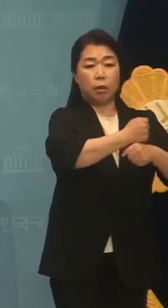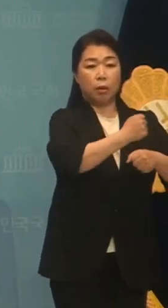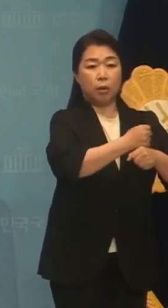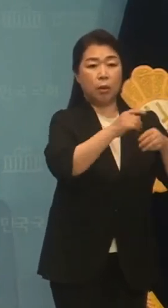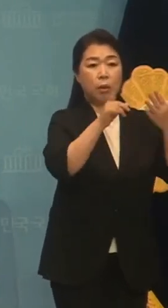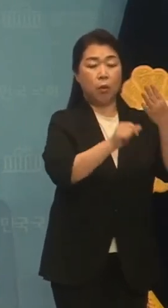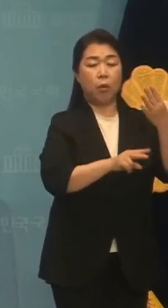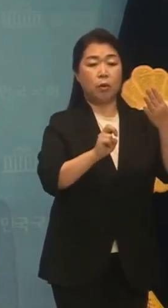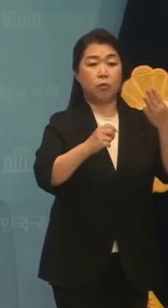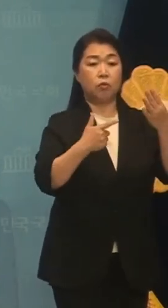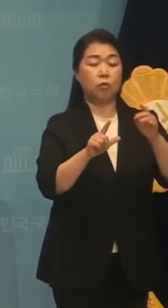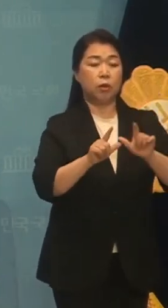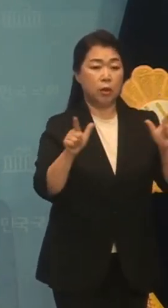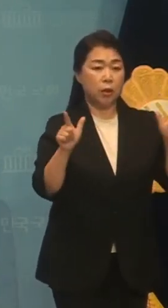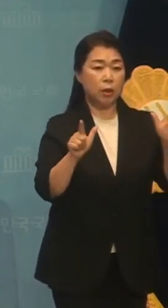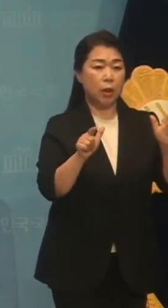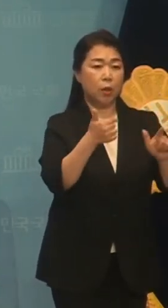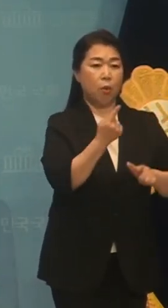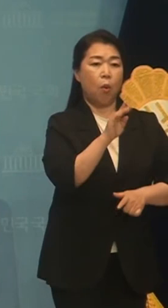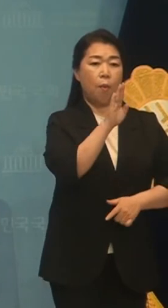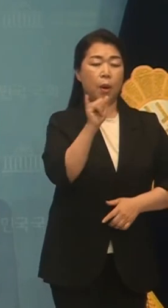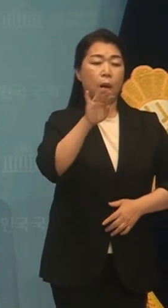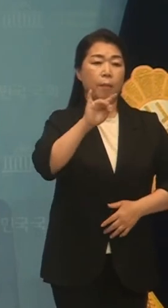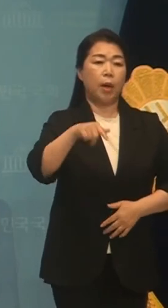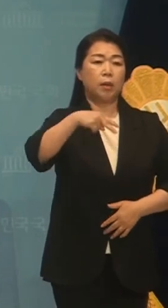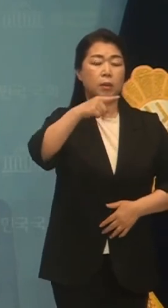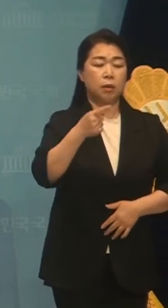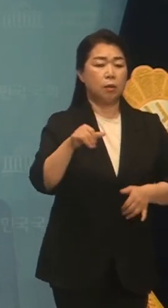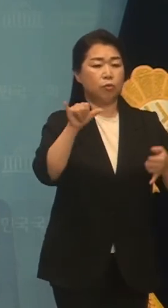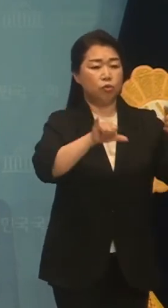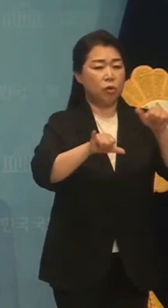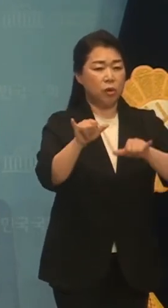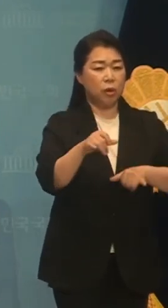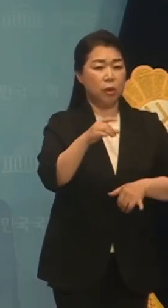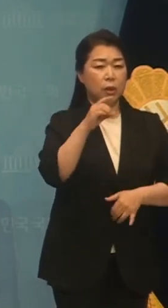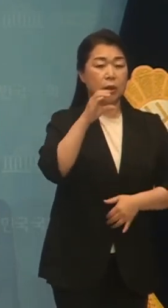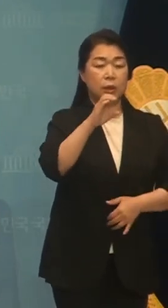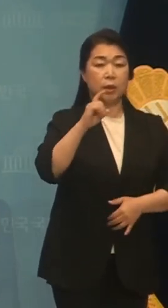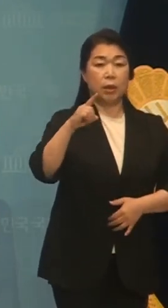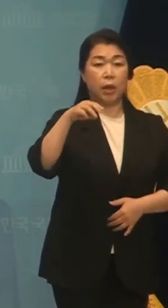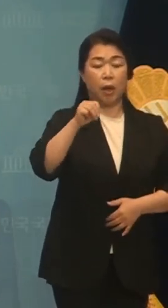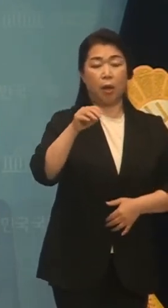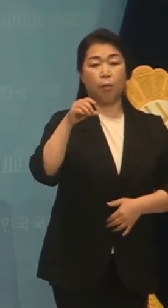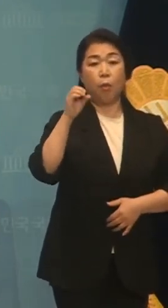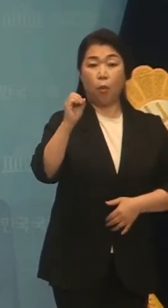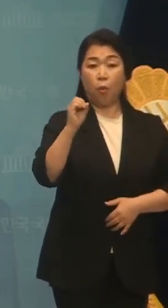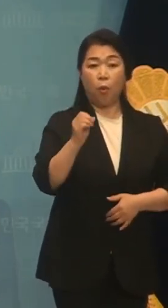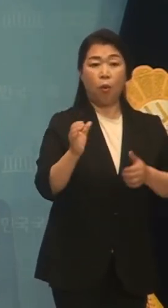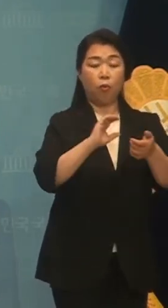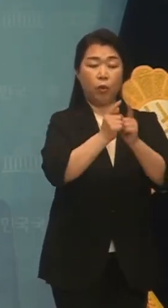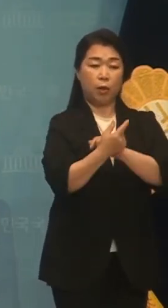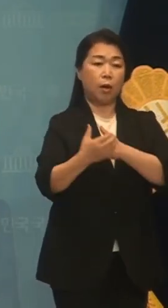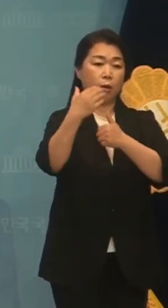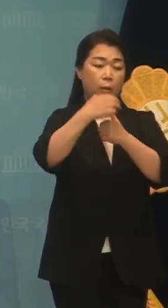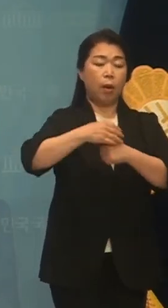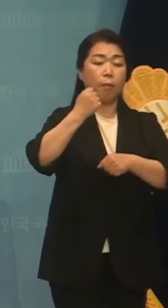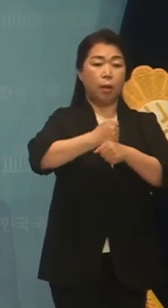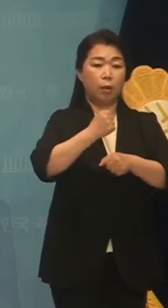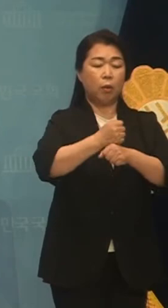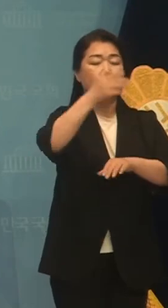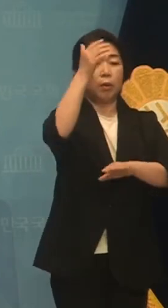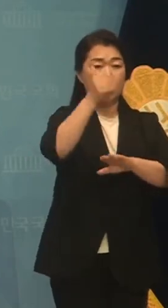4월 26일 노바백스의 후보물질 CDMO 위탁 개발 생산 제조에 대한 최종